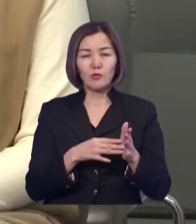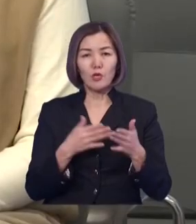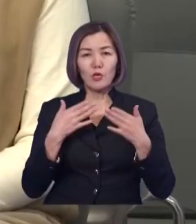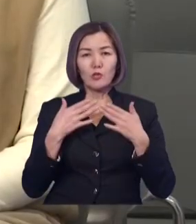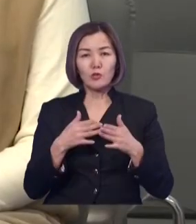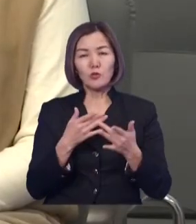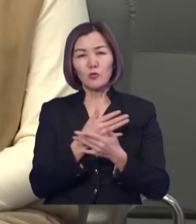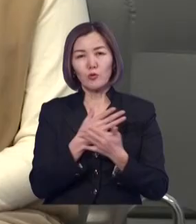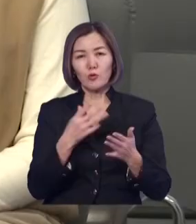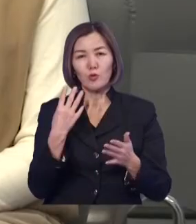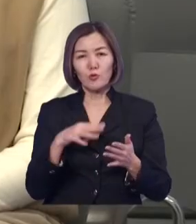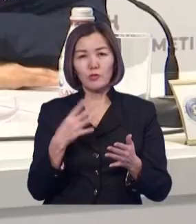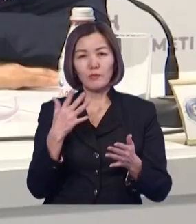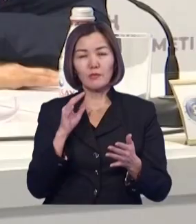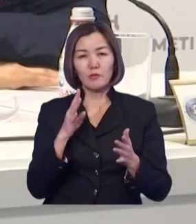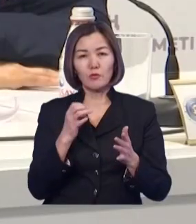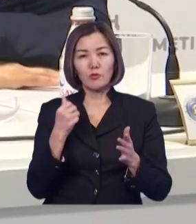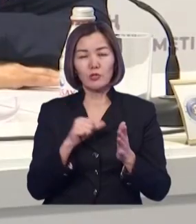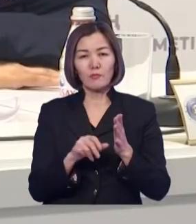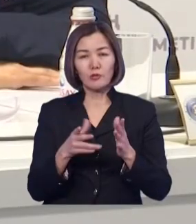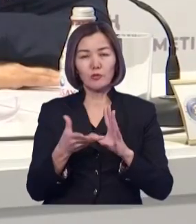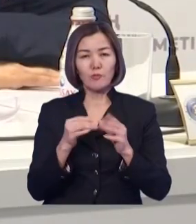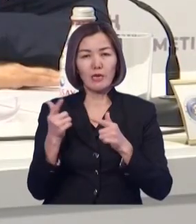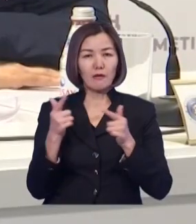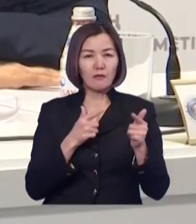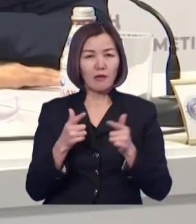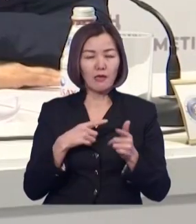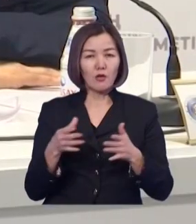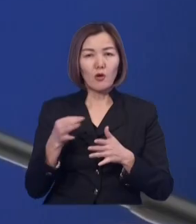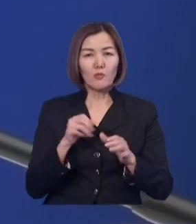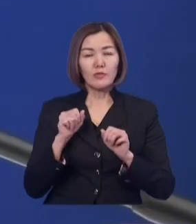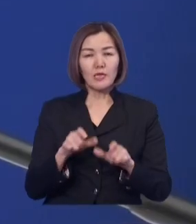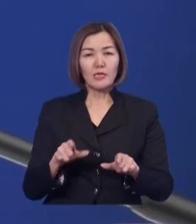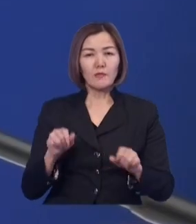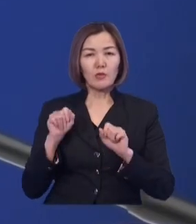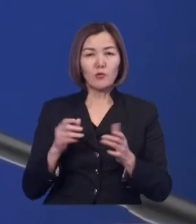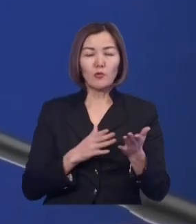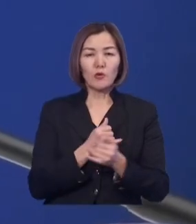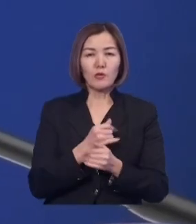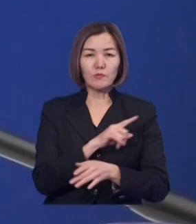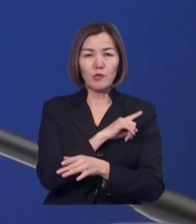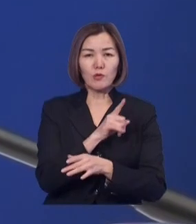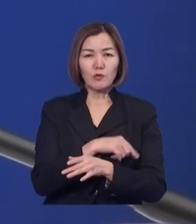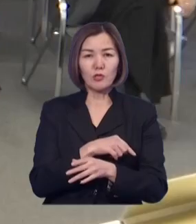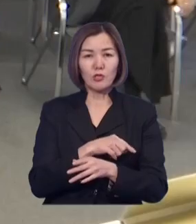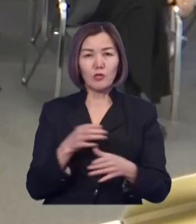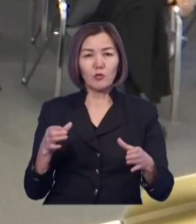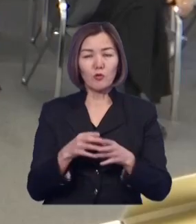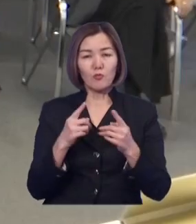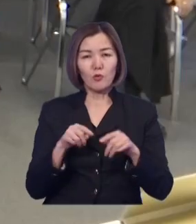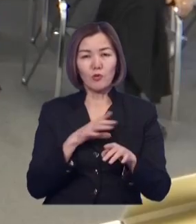құралдар мен 35460 қапшық қарастырылған. Облыстық азаматтық қорғау қызметтерінің күштері мен құралдарынан арнайы топ